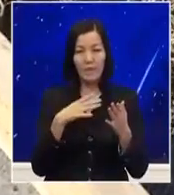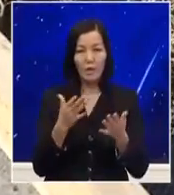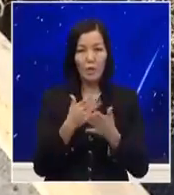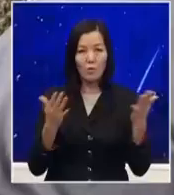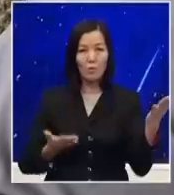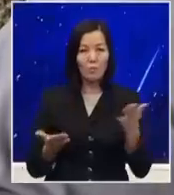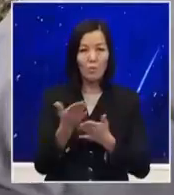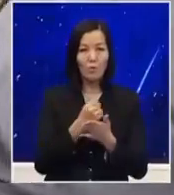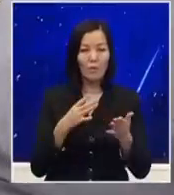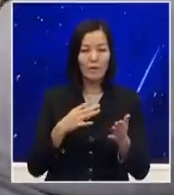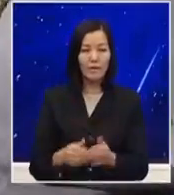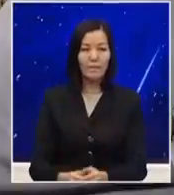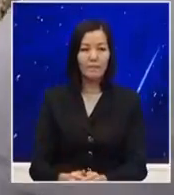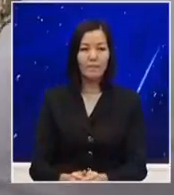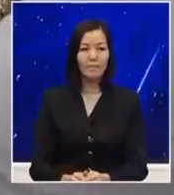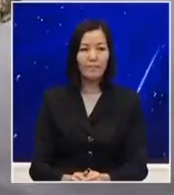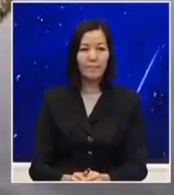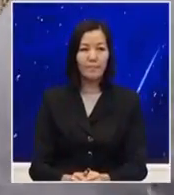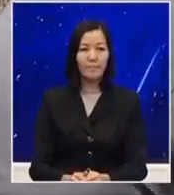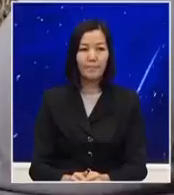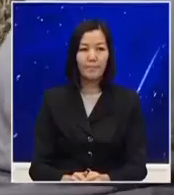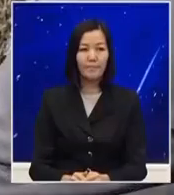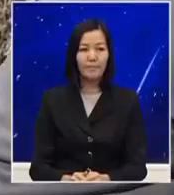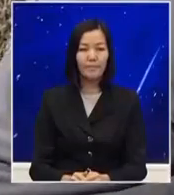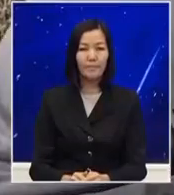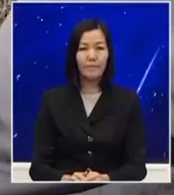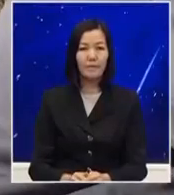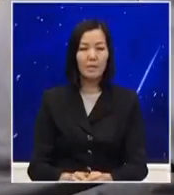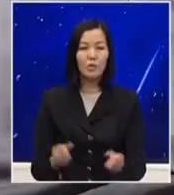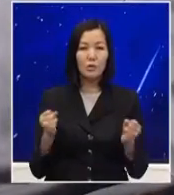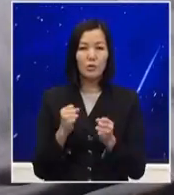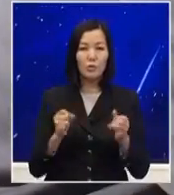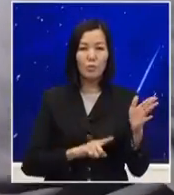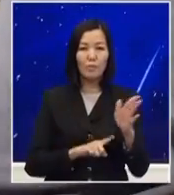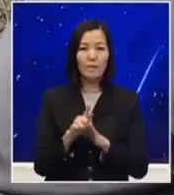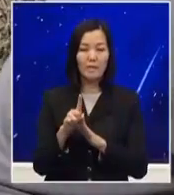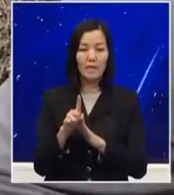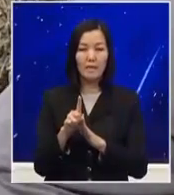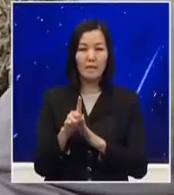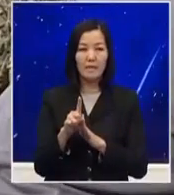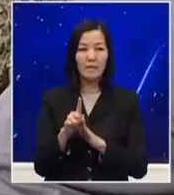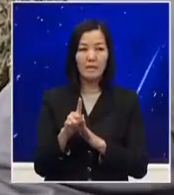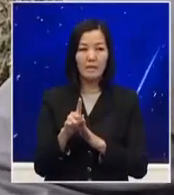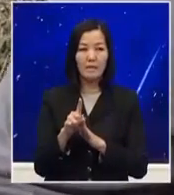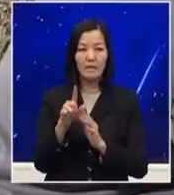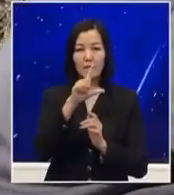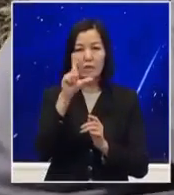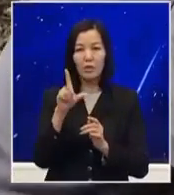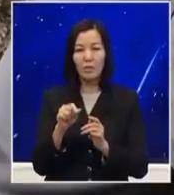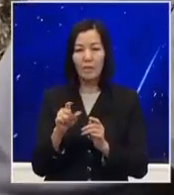өнім алды. Күздің кезінде жинаймыз осы. Қар жауатын кезде де уже суық бастала бастайды ғой. Жапырақ-жапырақ болып